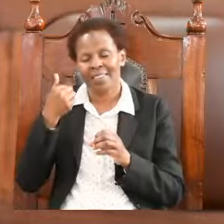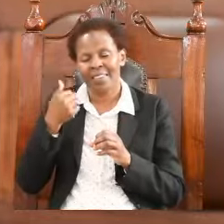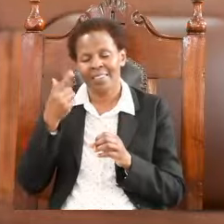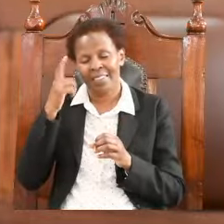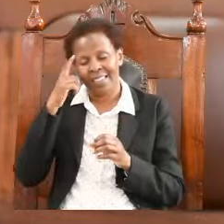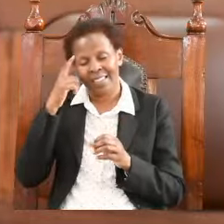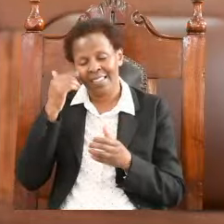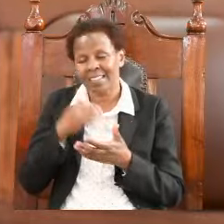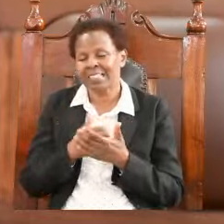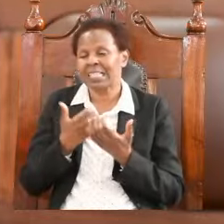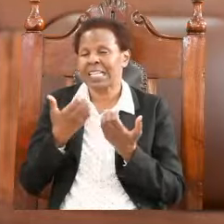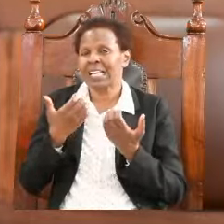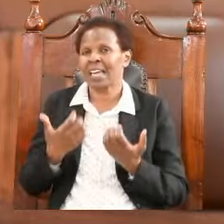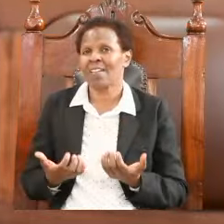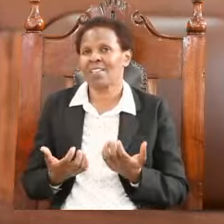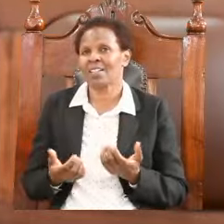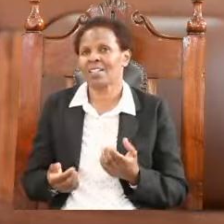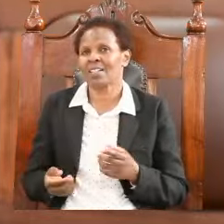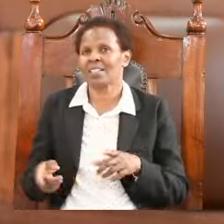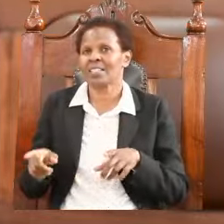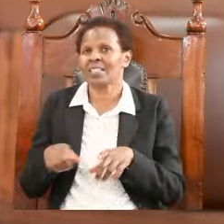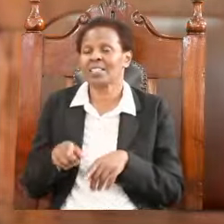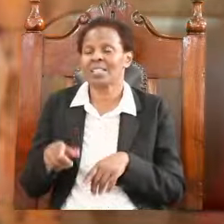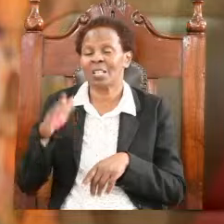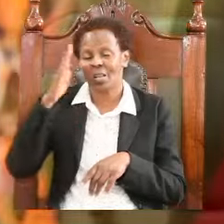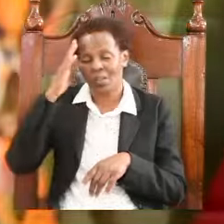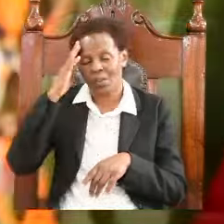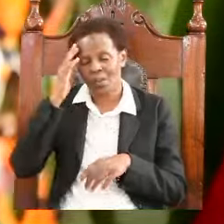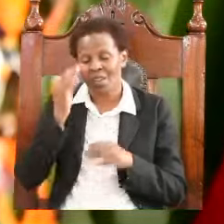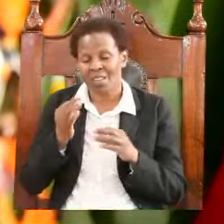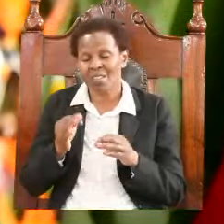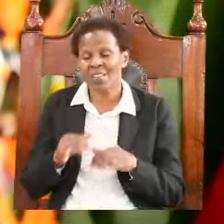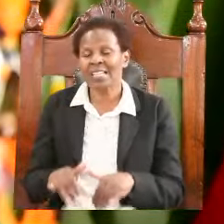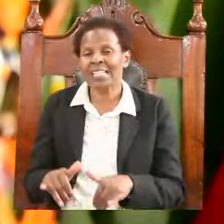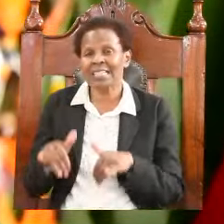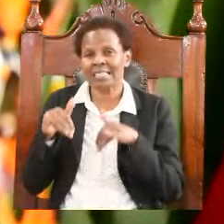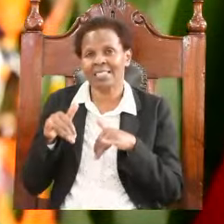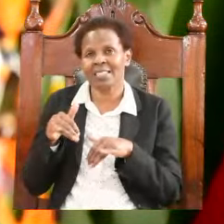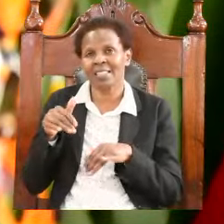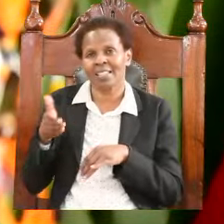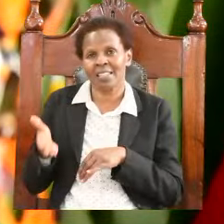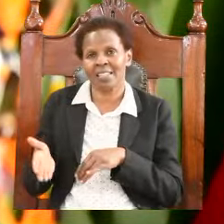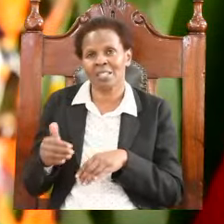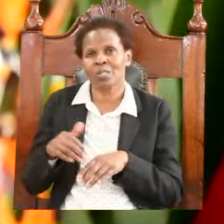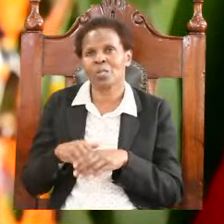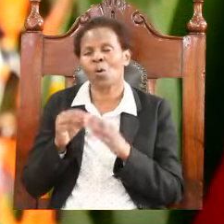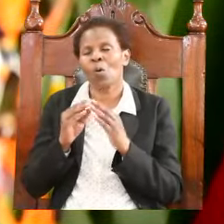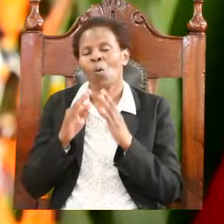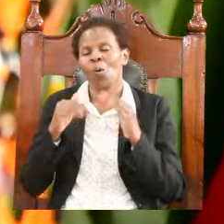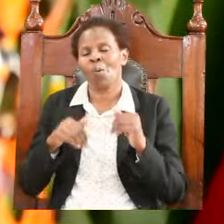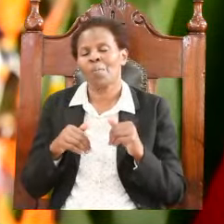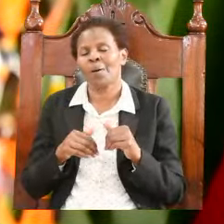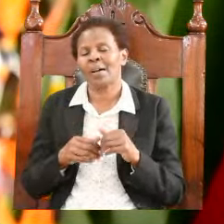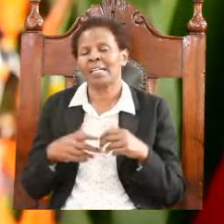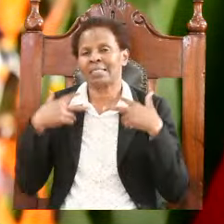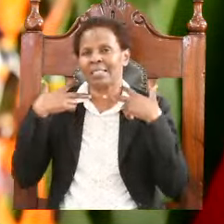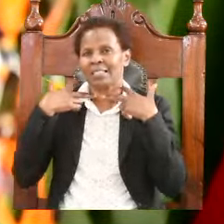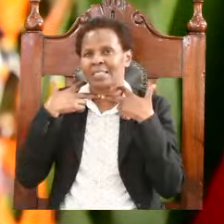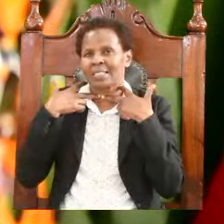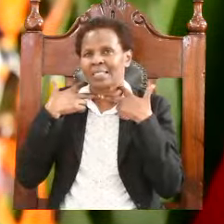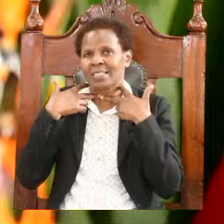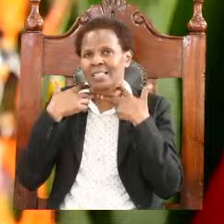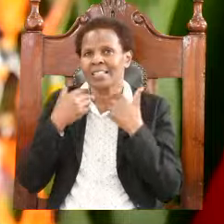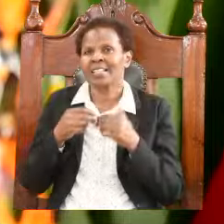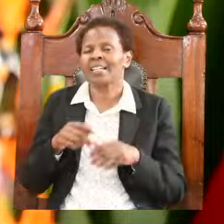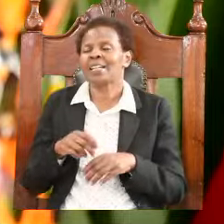guaware morito. Nike mwiretu oyo ni amenyaga. Agikoro nye guikara, theini ya wamoshi oyo. Are gobo, kwena